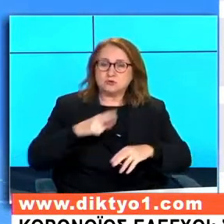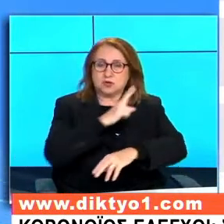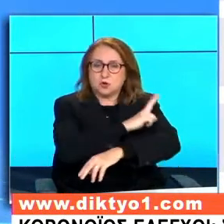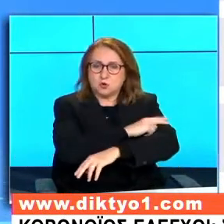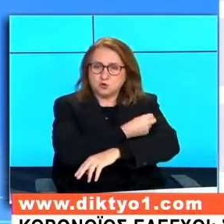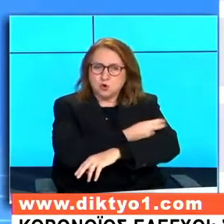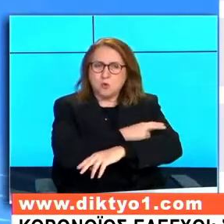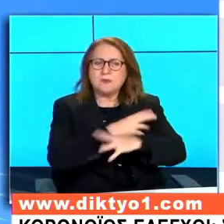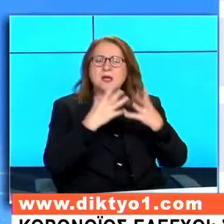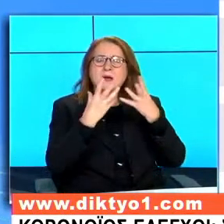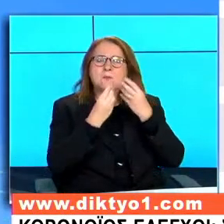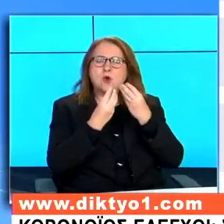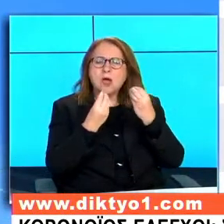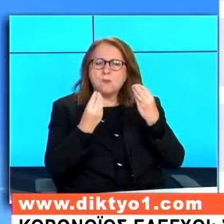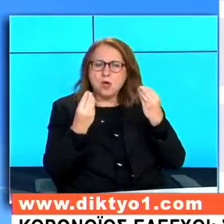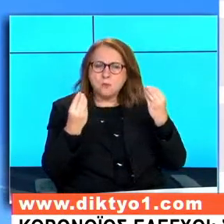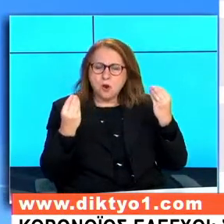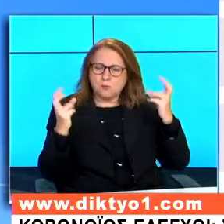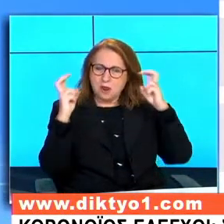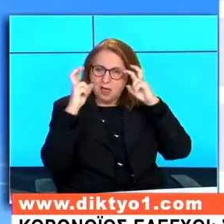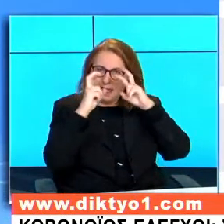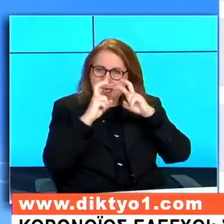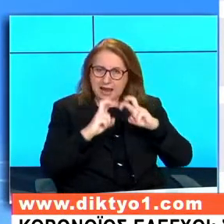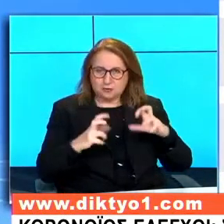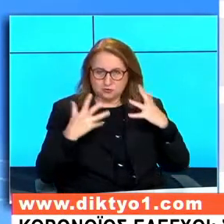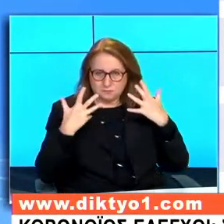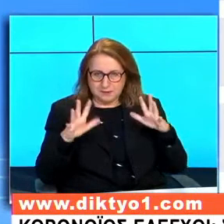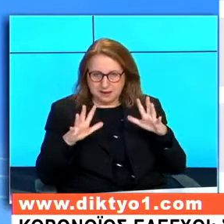οικονομικές οντότητες όπως υπεραγορές κτλ.